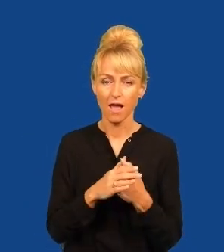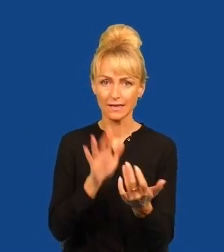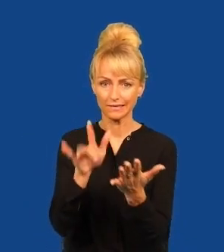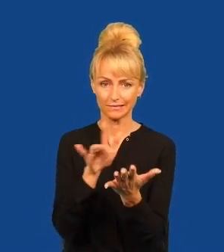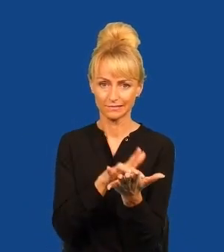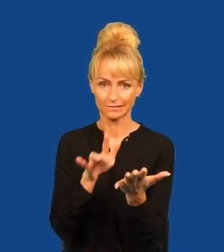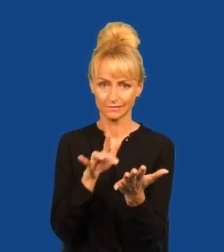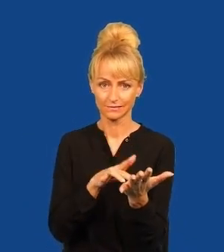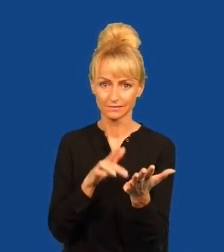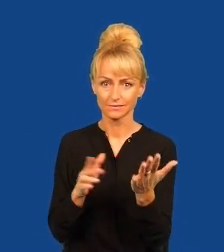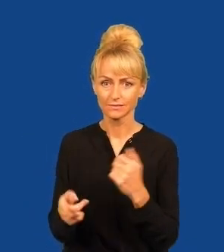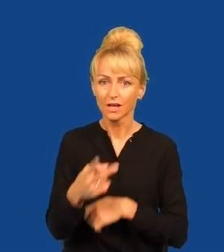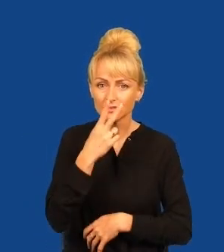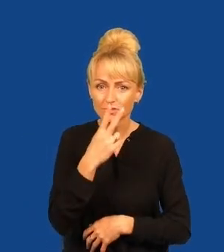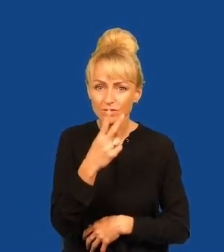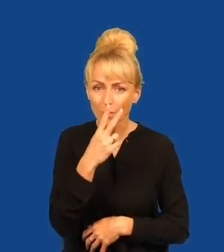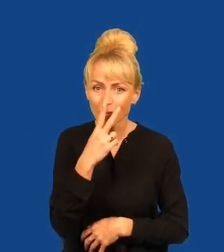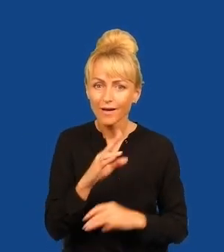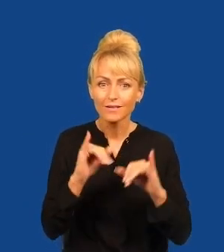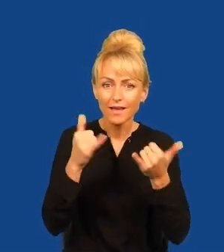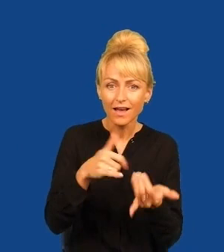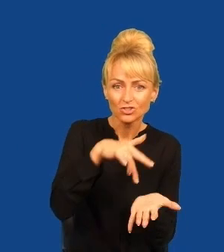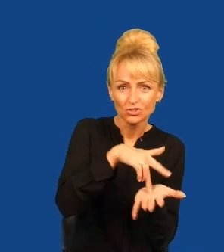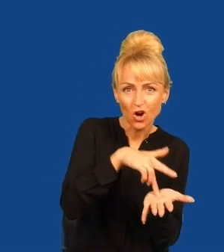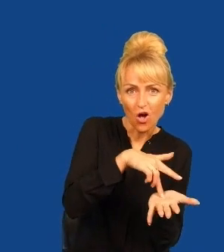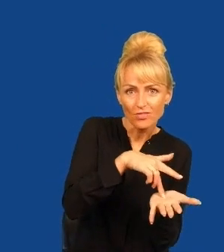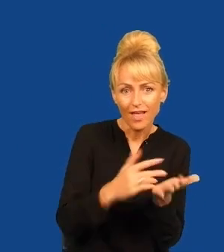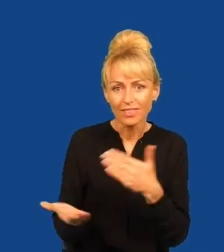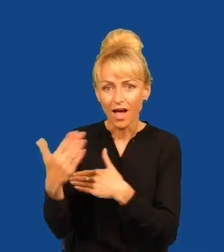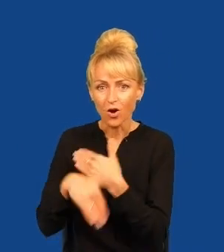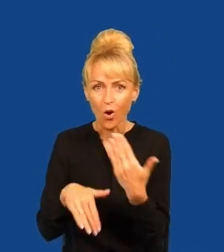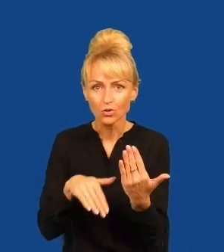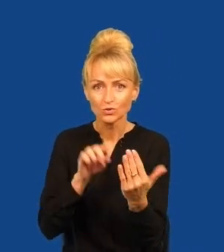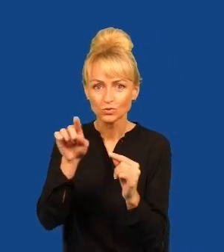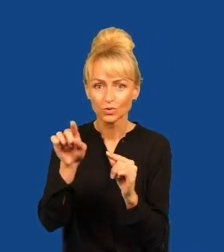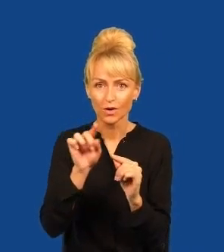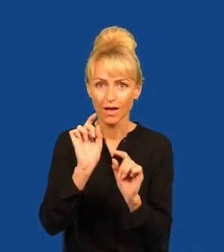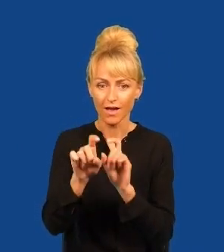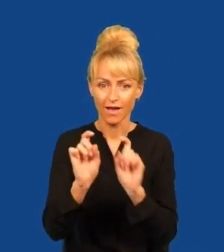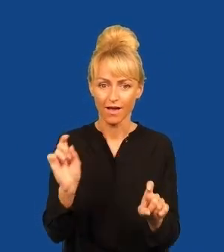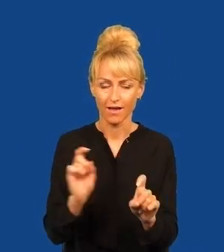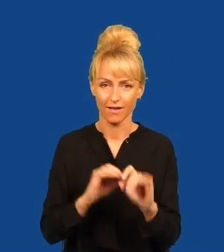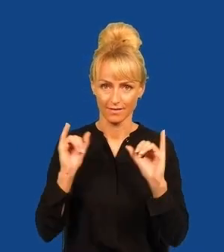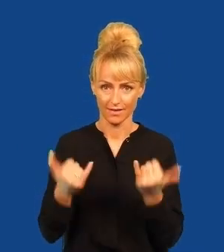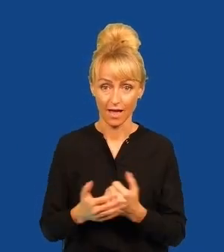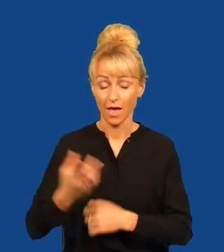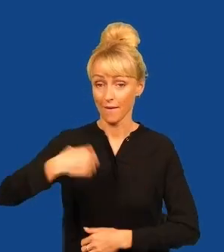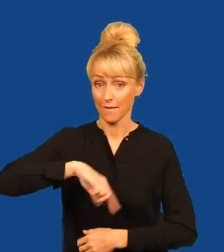z tej iteracji środkowej do tej iteracji końcowej doszliśmy, właśnie uwzględniając to prawo. Jako